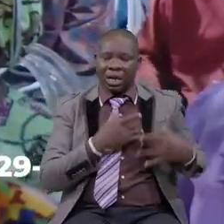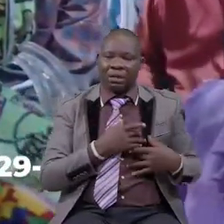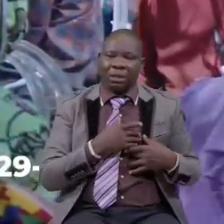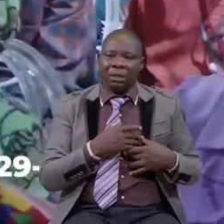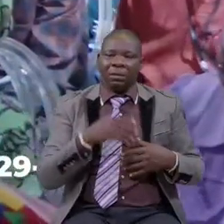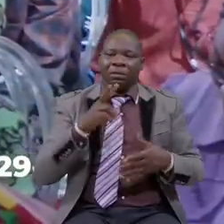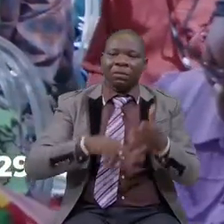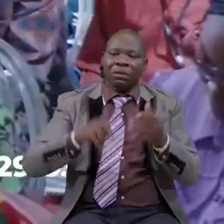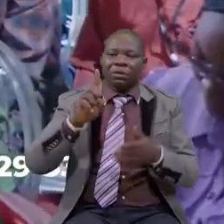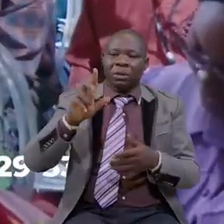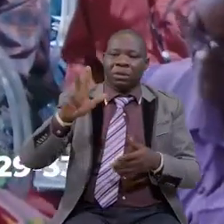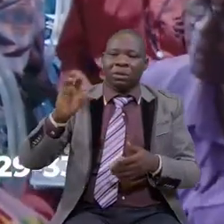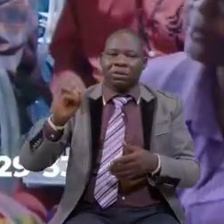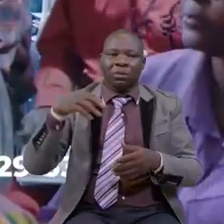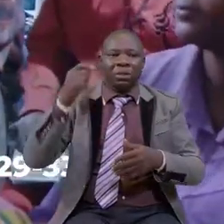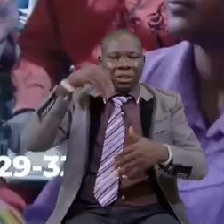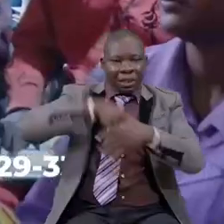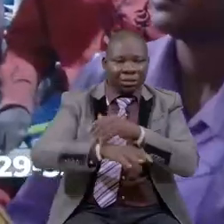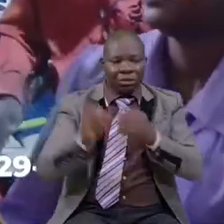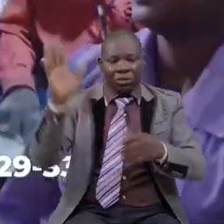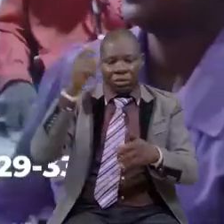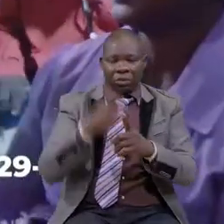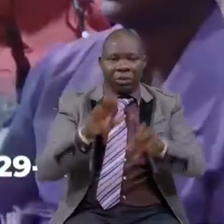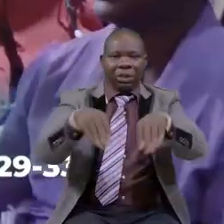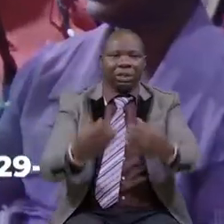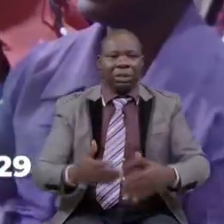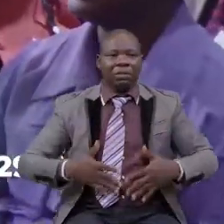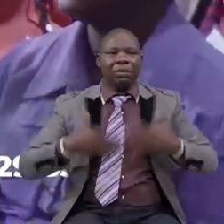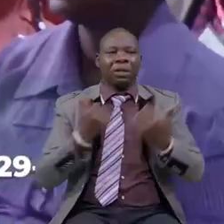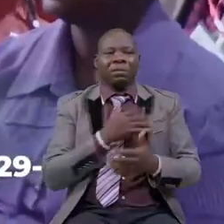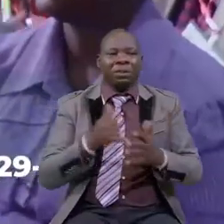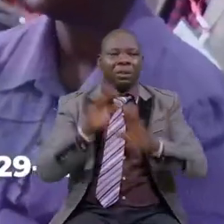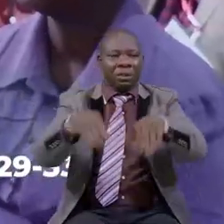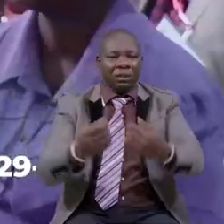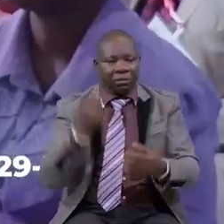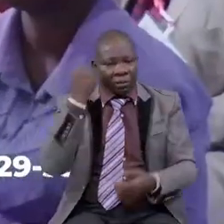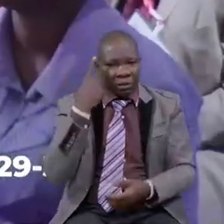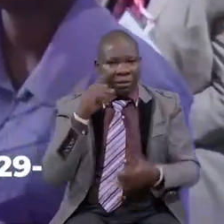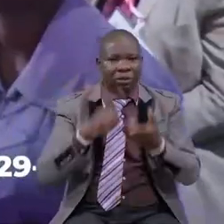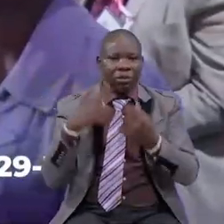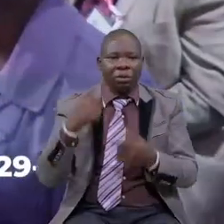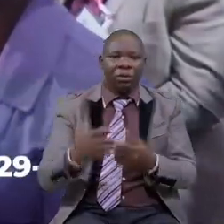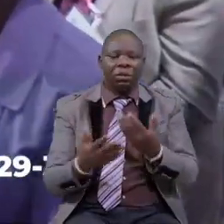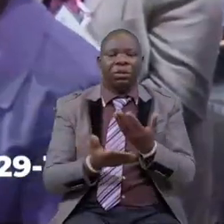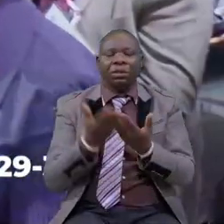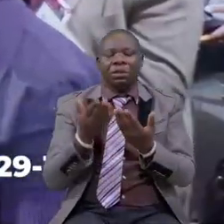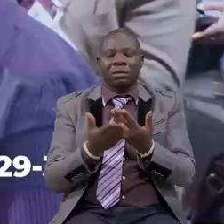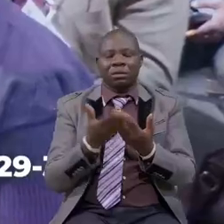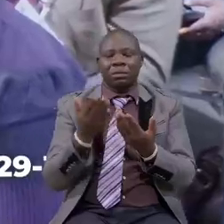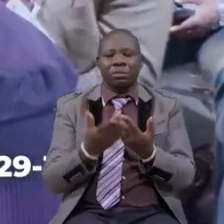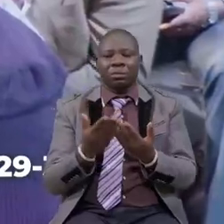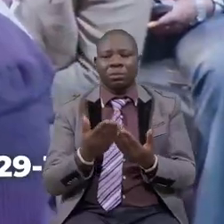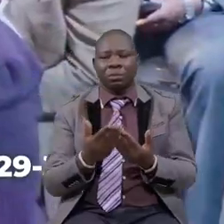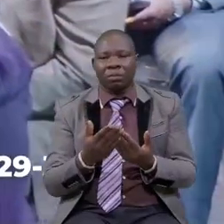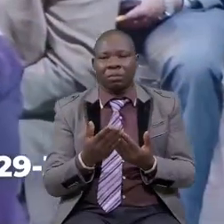de tes paroles éclaire. Elle donne de l'intelligence aux simples.